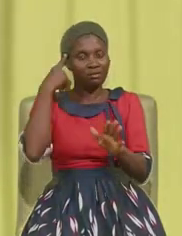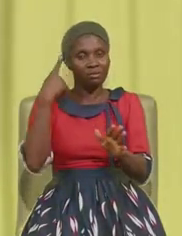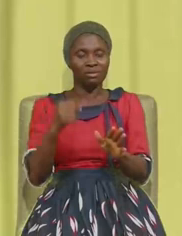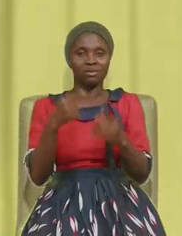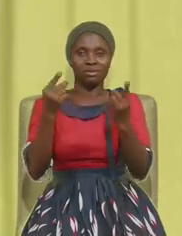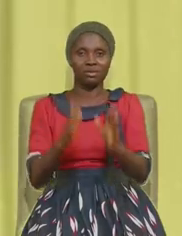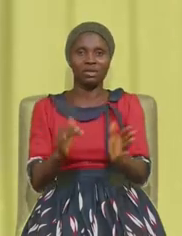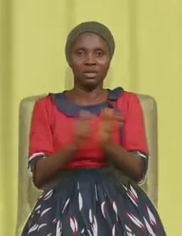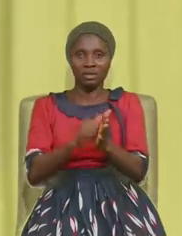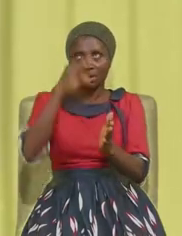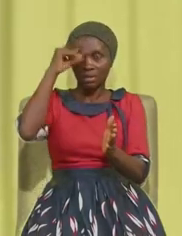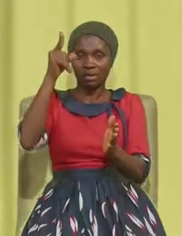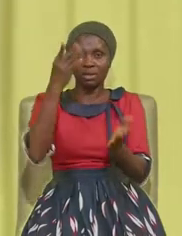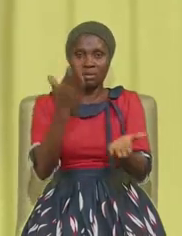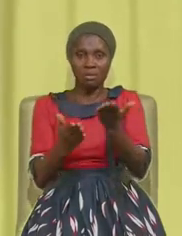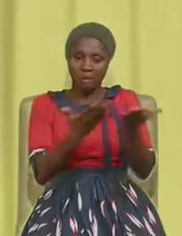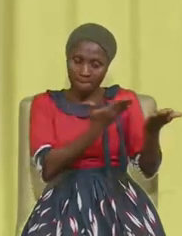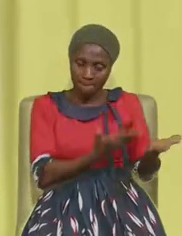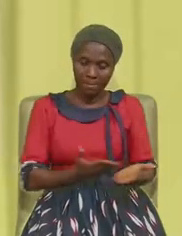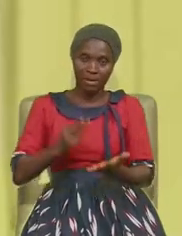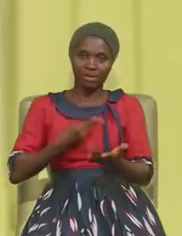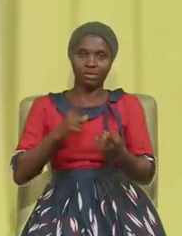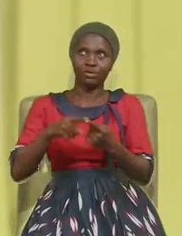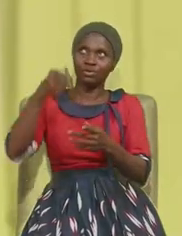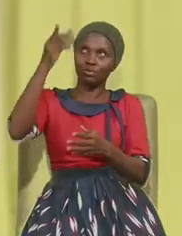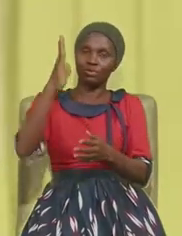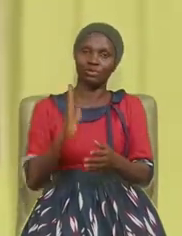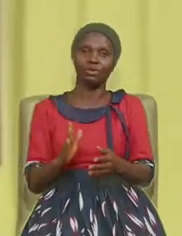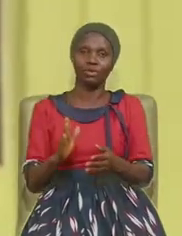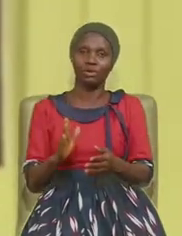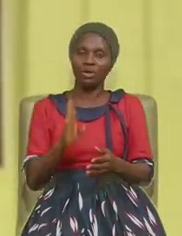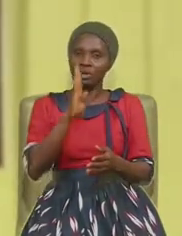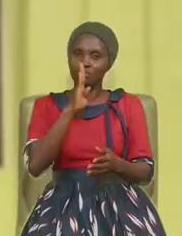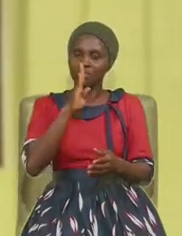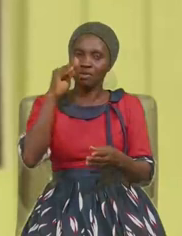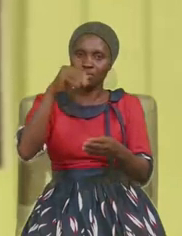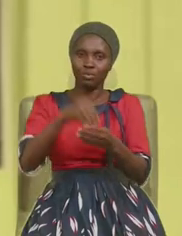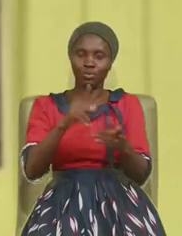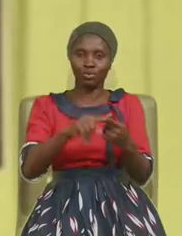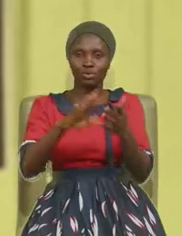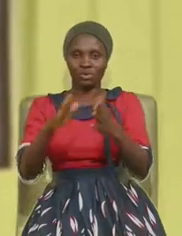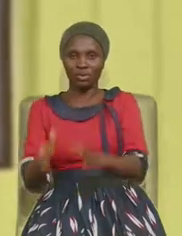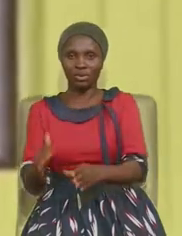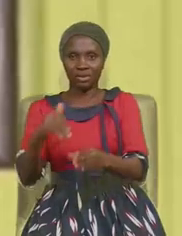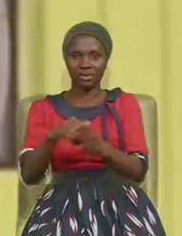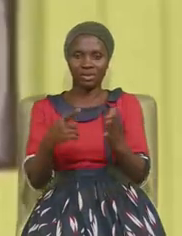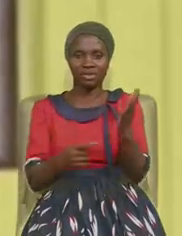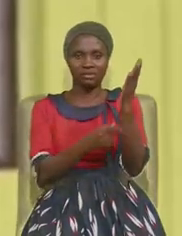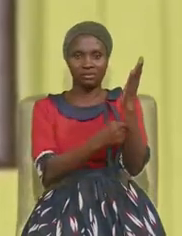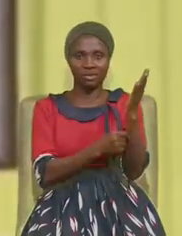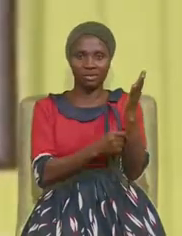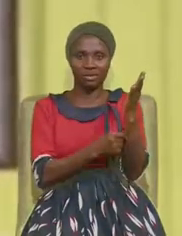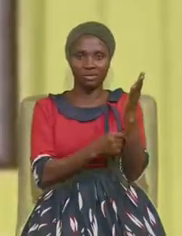afin de nous amener à Dieu, ayant été mis à mort quant à la chair.